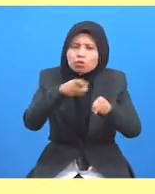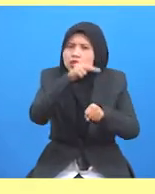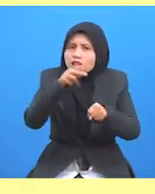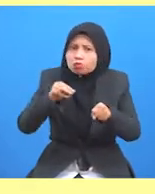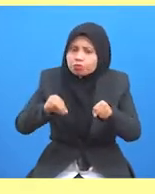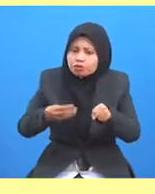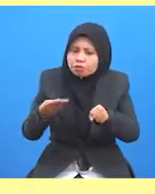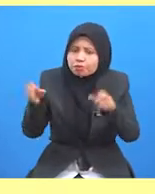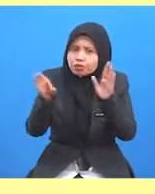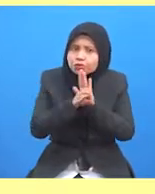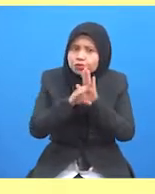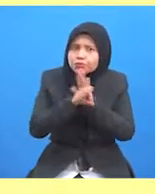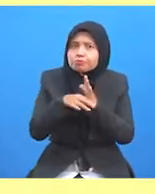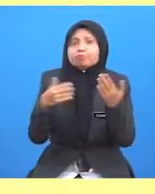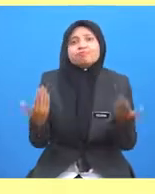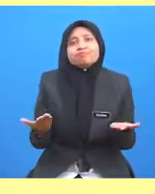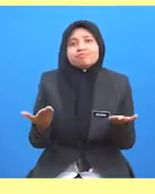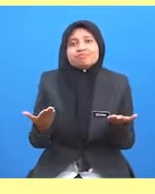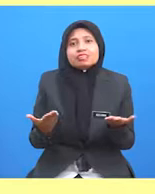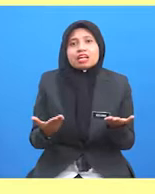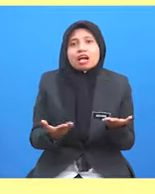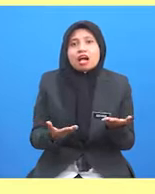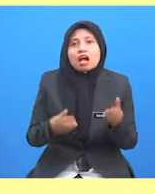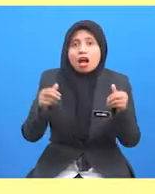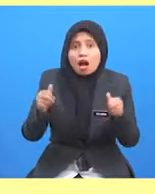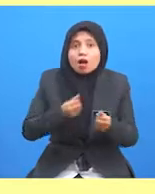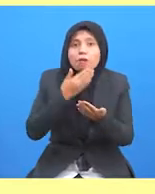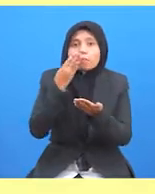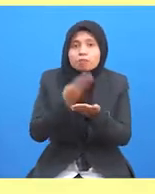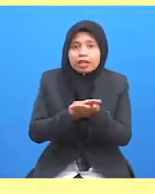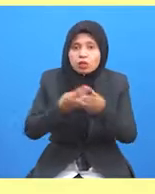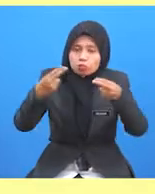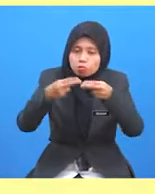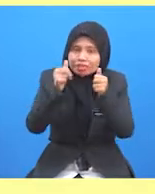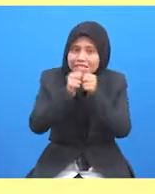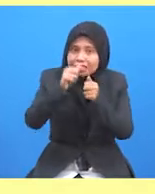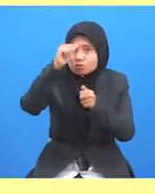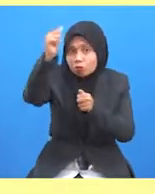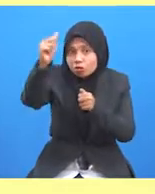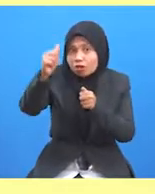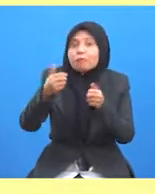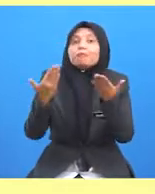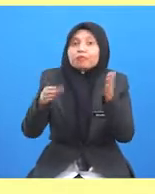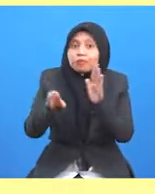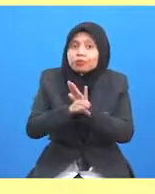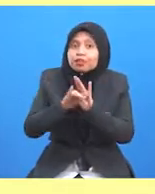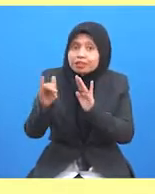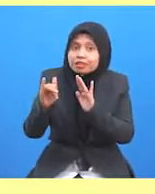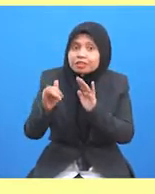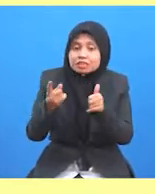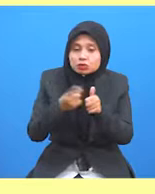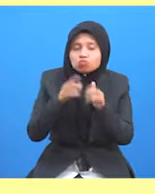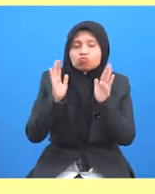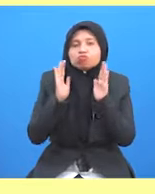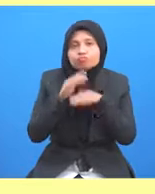sebagai hablum minannas. Bolehkah murid-murid berikan contoh-contohnya? Ya, amal